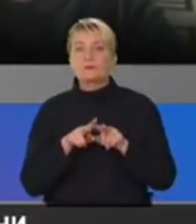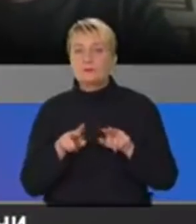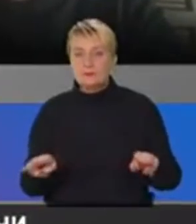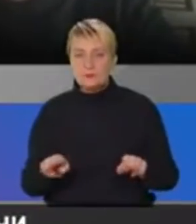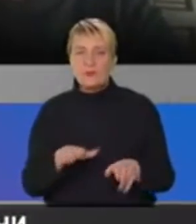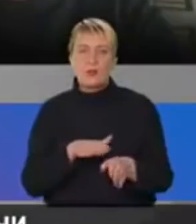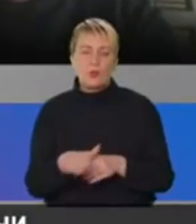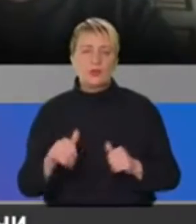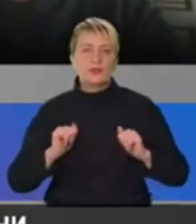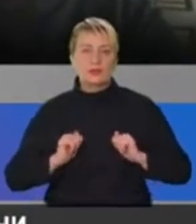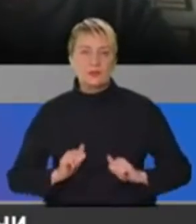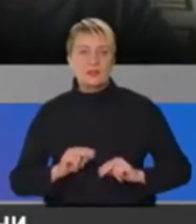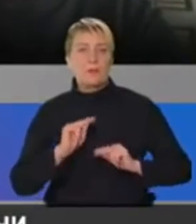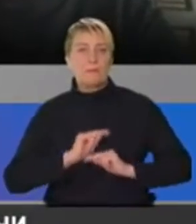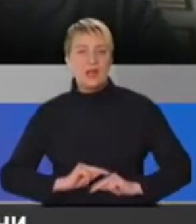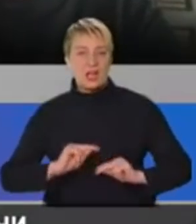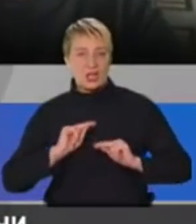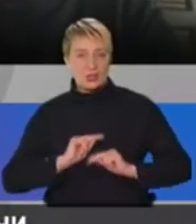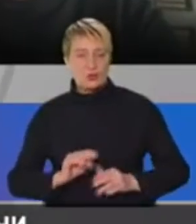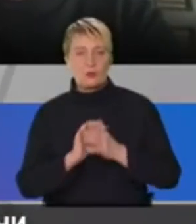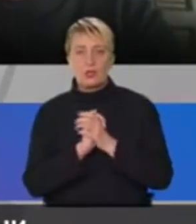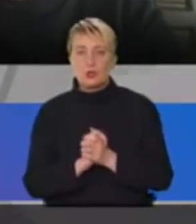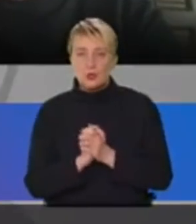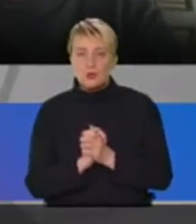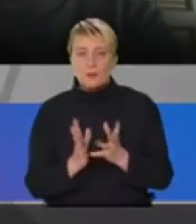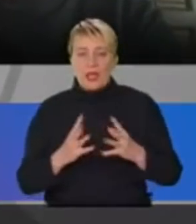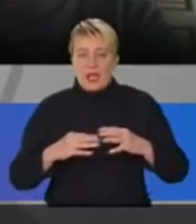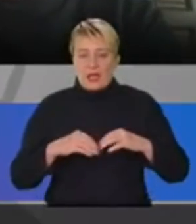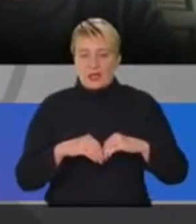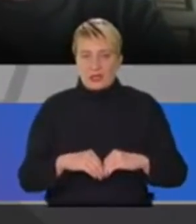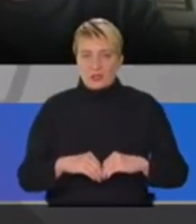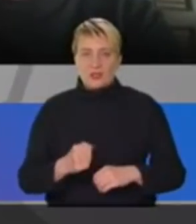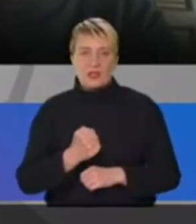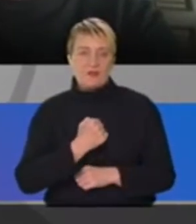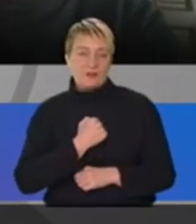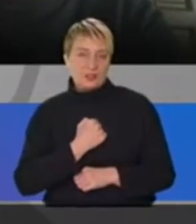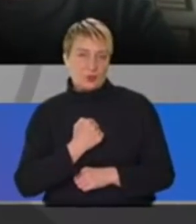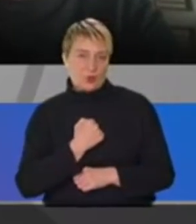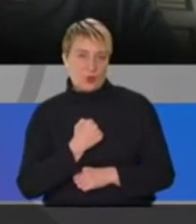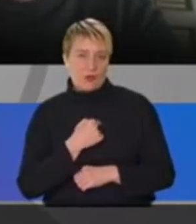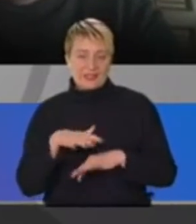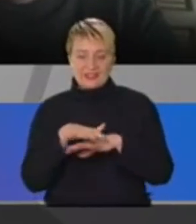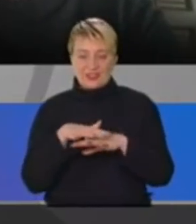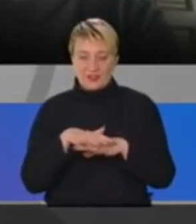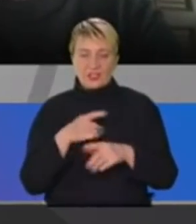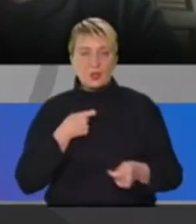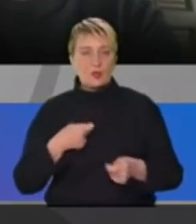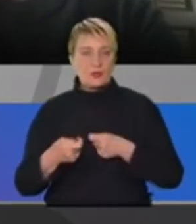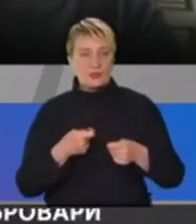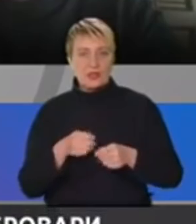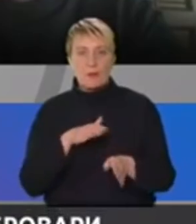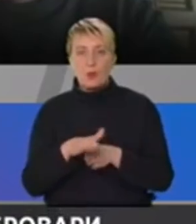спокійно. Працюємо якраз всі дружно, разом працюємо з військово-цивільною адміністрацією. Повністю